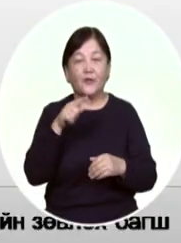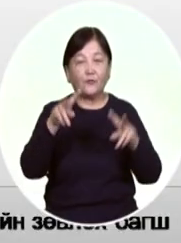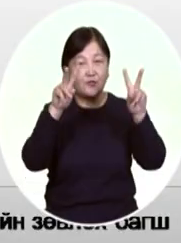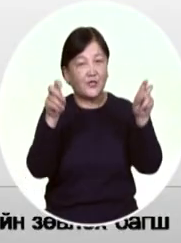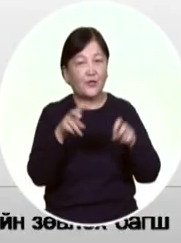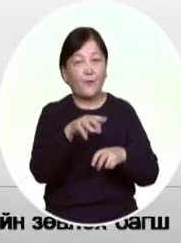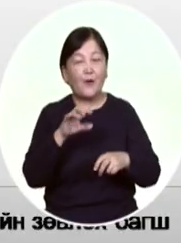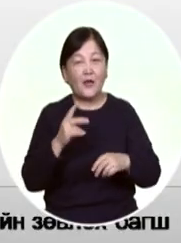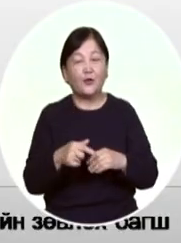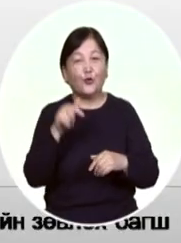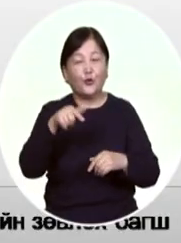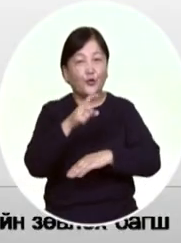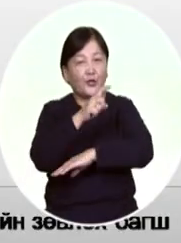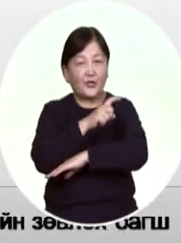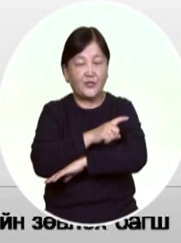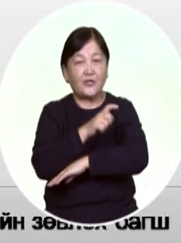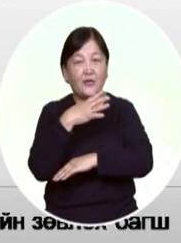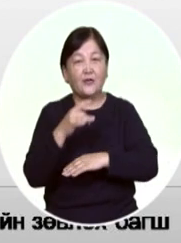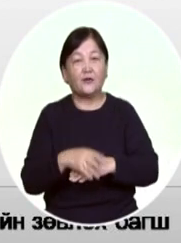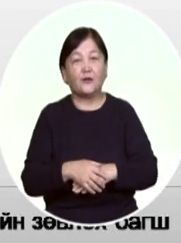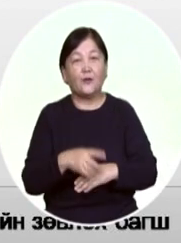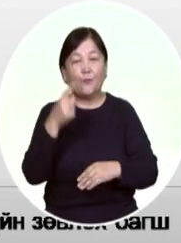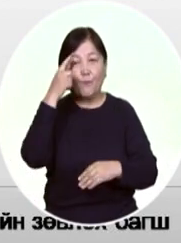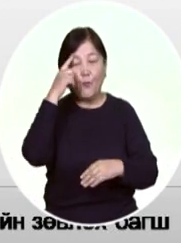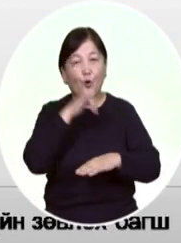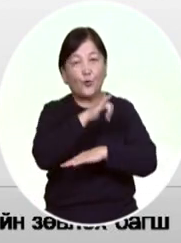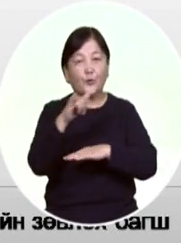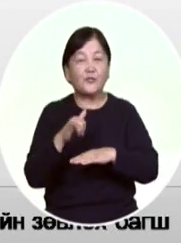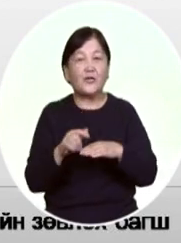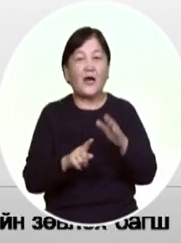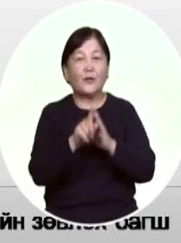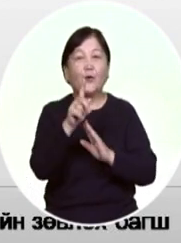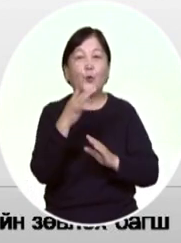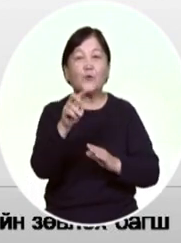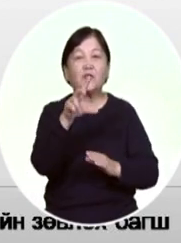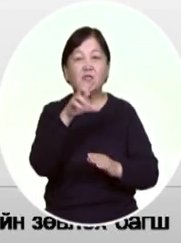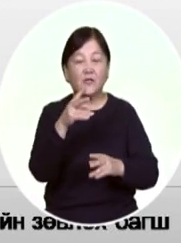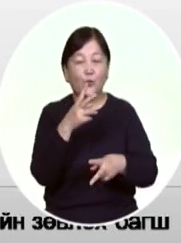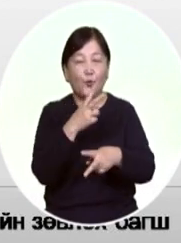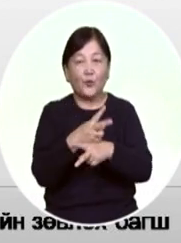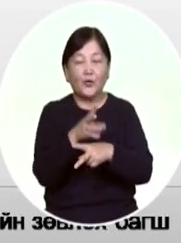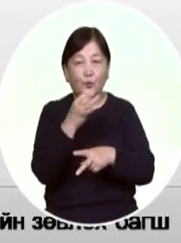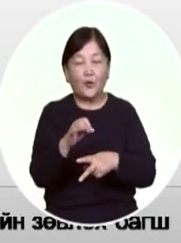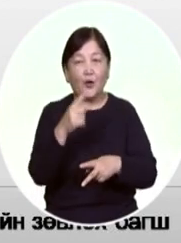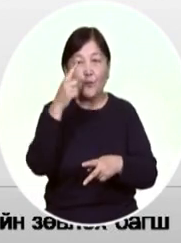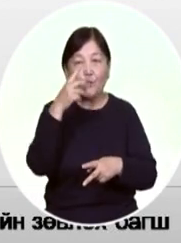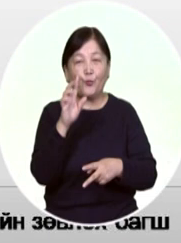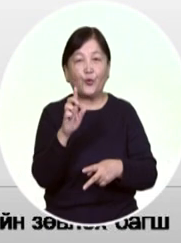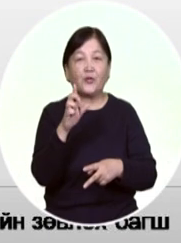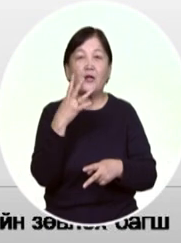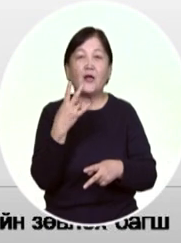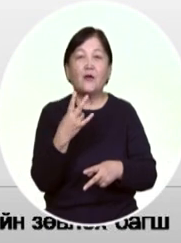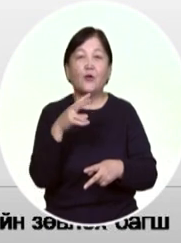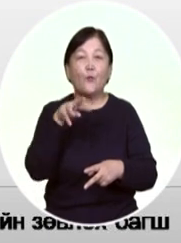маань өнөөдрийн хичээлээр Монгол улсын анх тухаар үндсэн хуулийн агуулга, бүгд найрамдах Монгол ард улсын хөгжлийн чиг